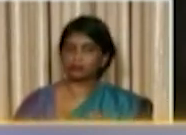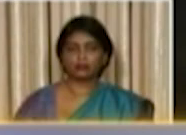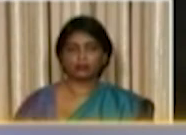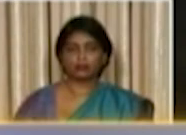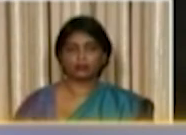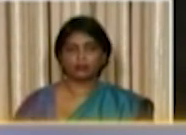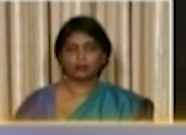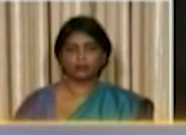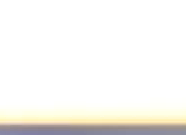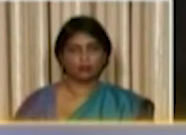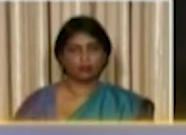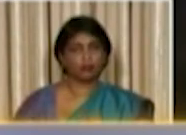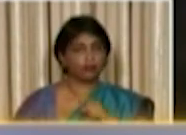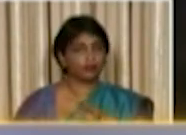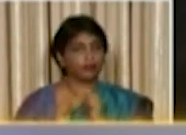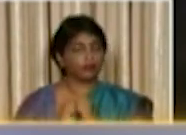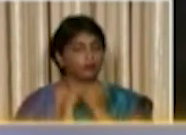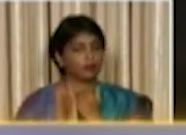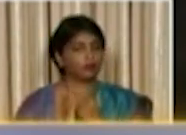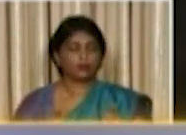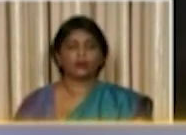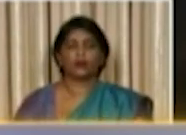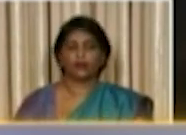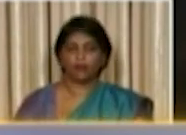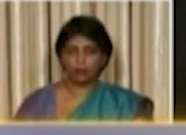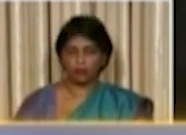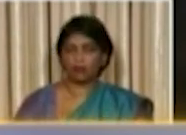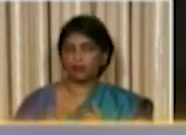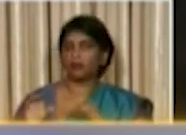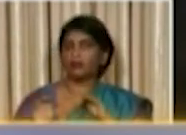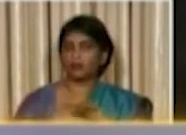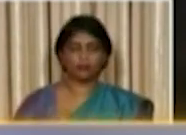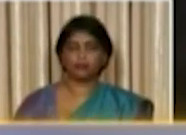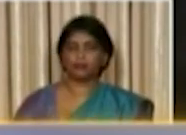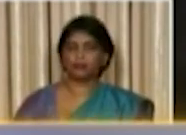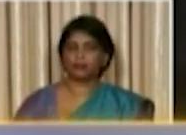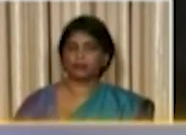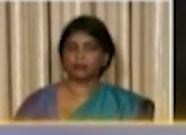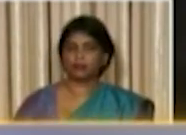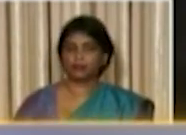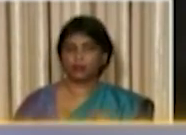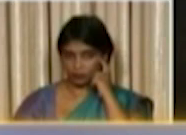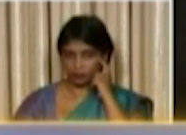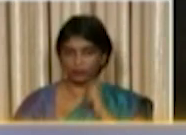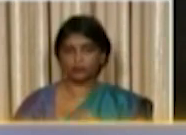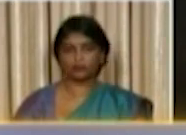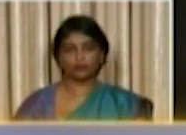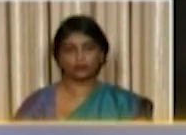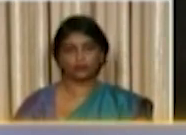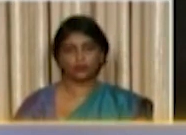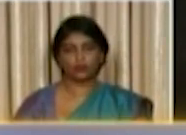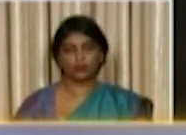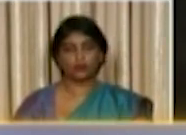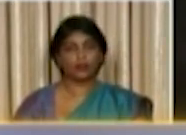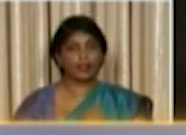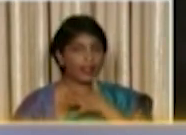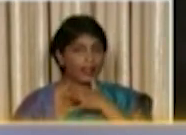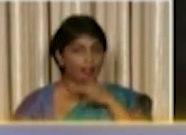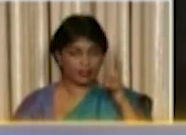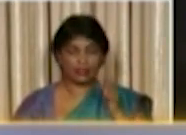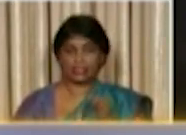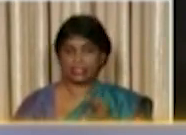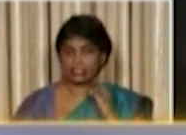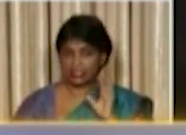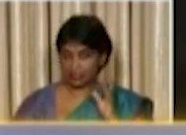මේ කාර්යයට සත්භාවයෙන් යුක්තව සහභාගී වෙලා වැඩ කටයුතු කරන්න. ඔබතුමාත් හොඳින් දන්නවා ඒබ්‍රහම් ලින්කන්